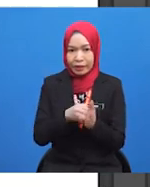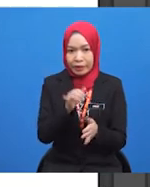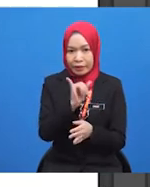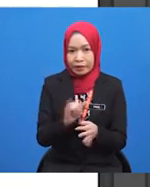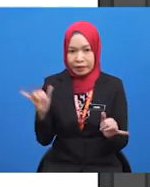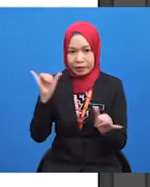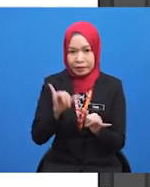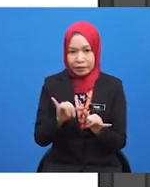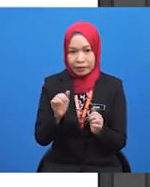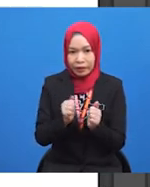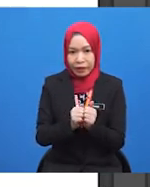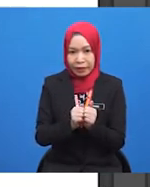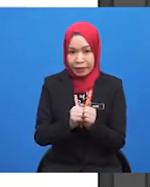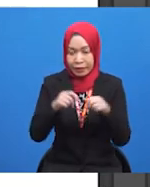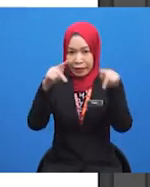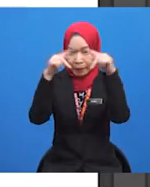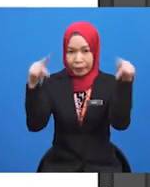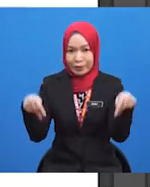berkaitan tema poster.